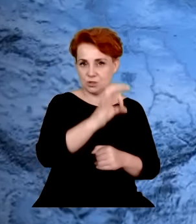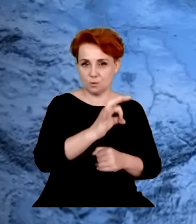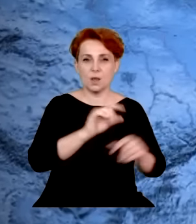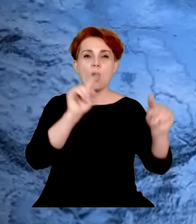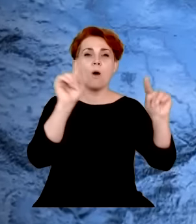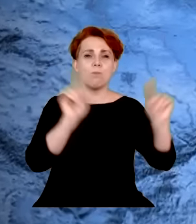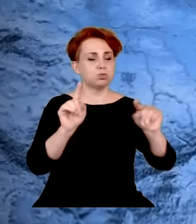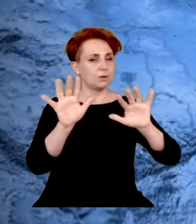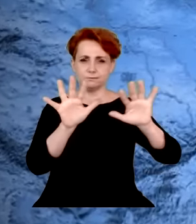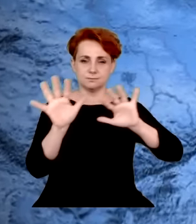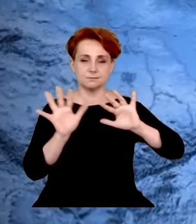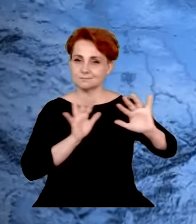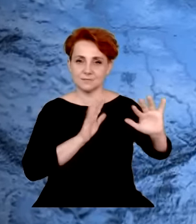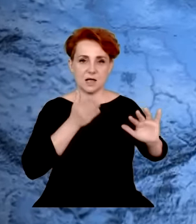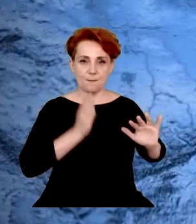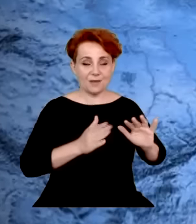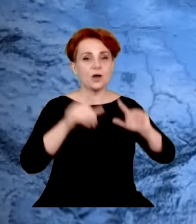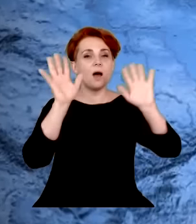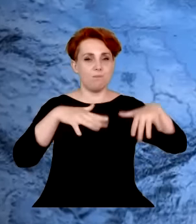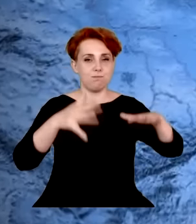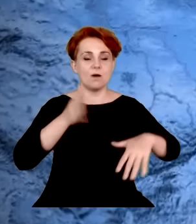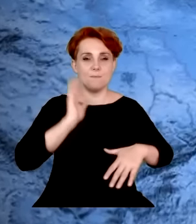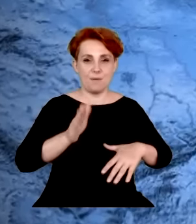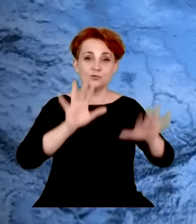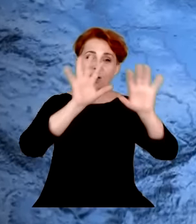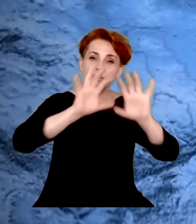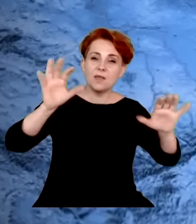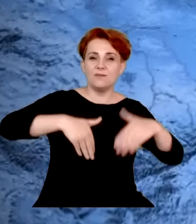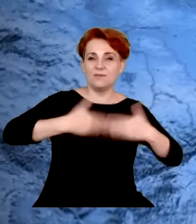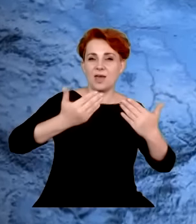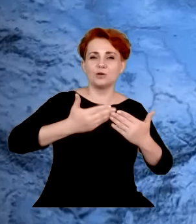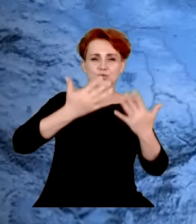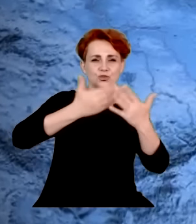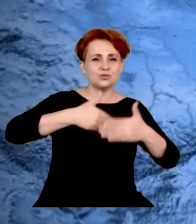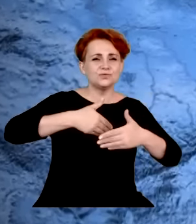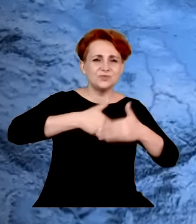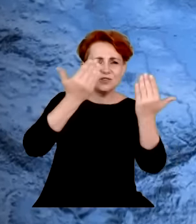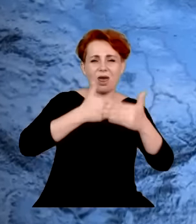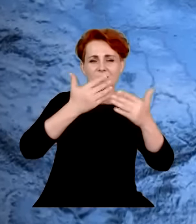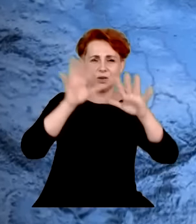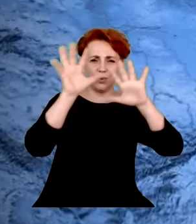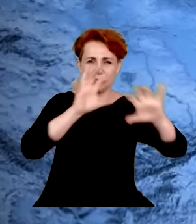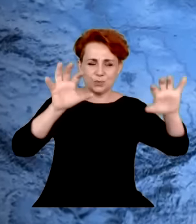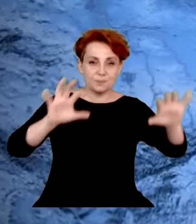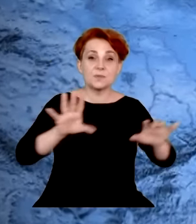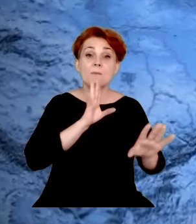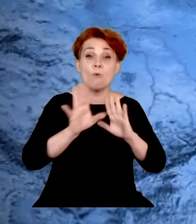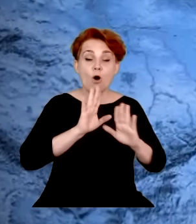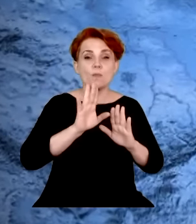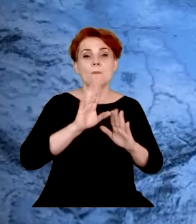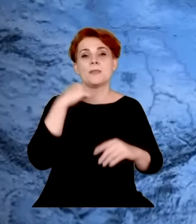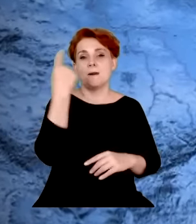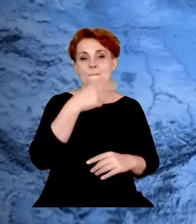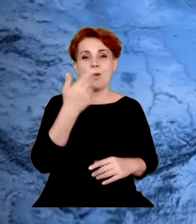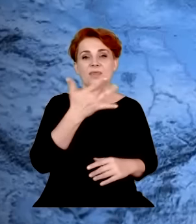część Polski, ale deszczu i tak tu nie zabraknie. A na niebie przez większość dnia pochmurno. Podobne warunki pogodowe czekają mieszkańców Nysy